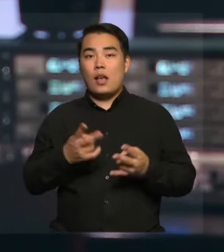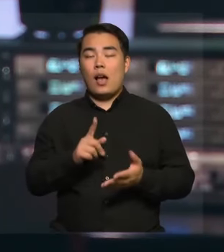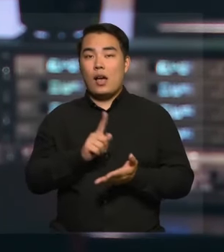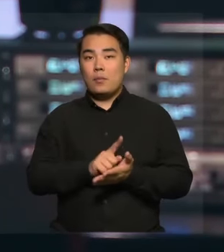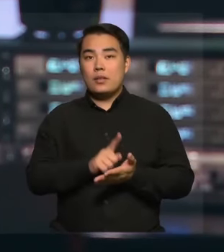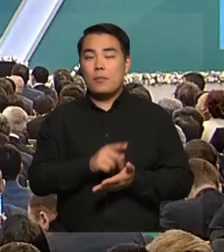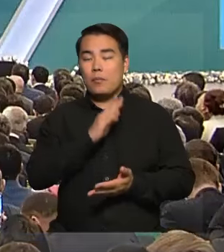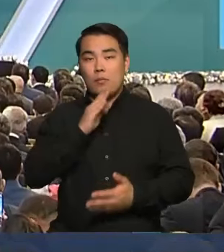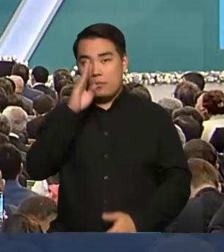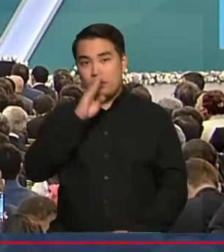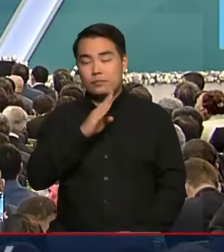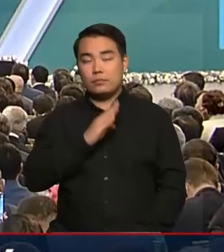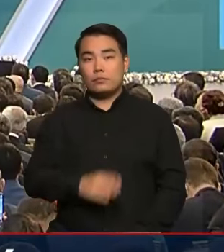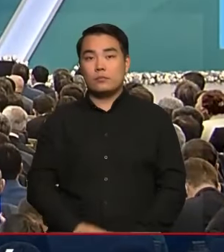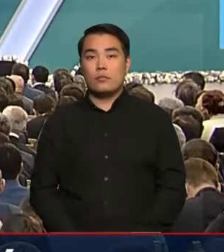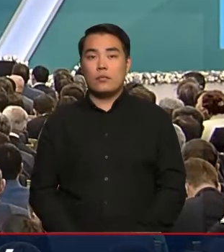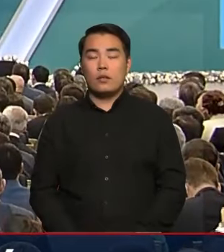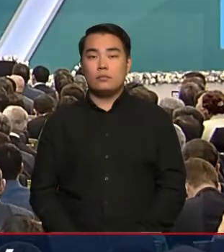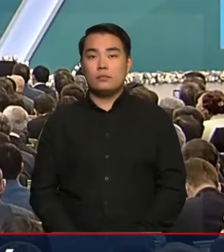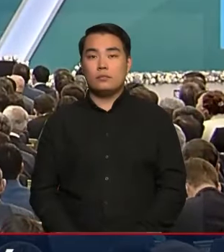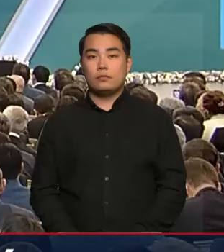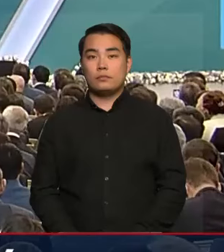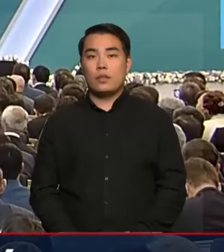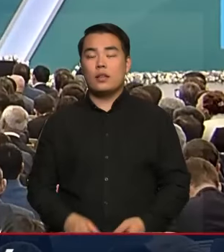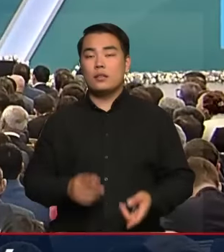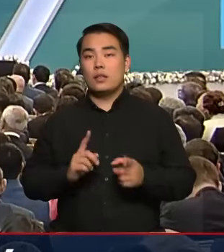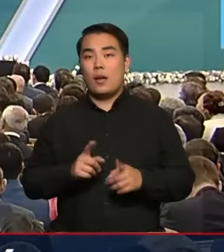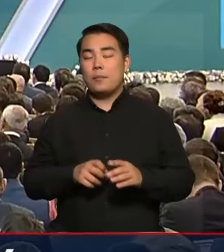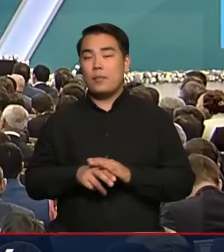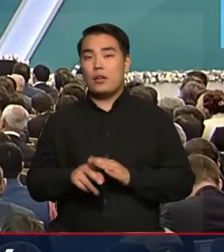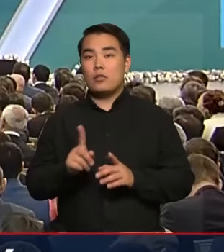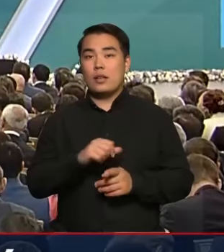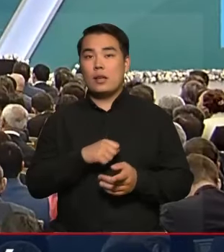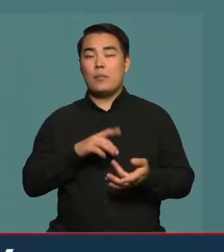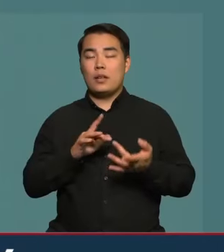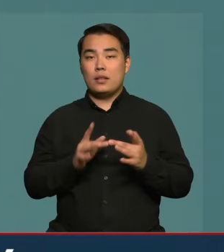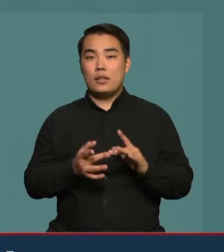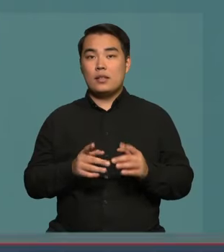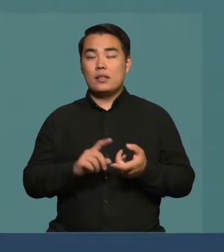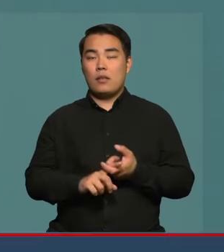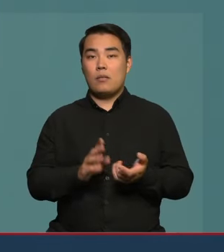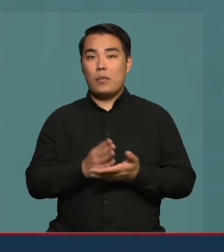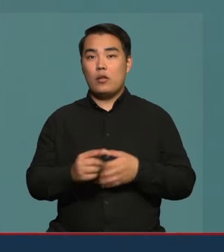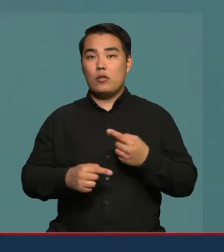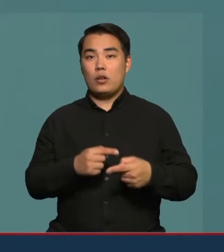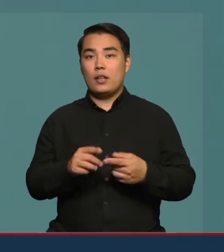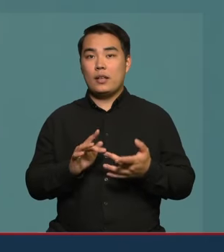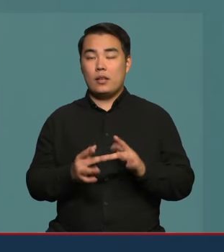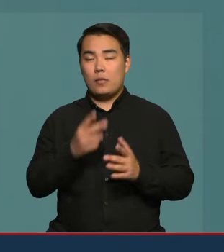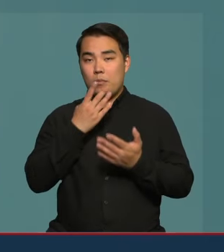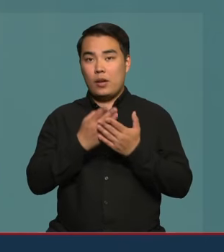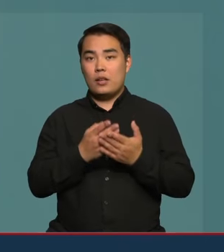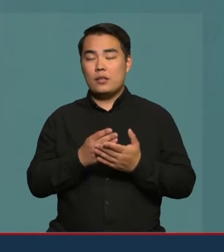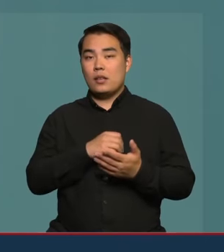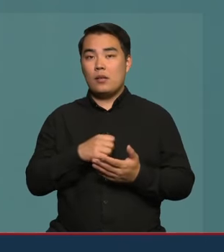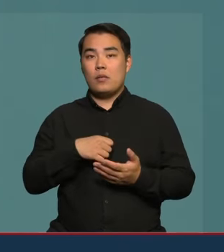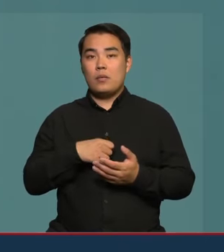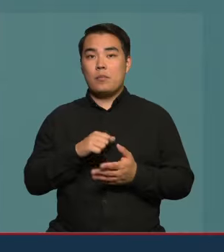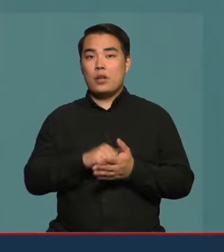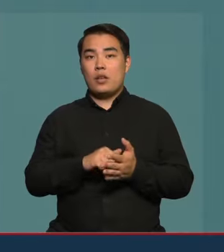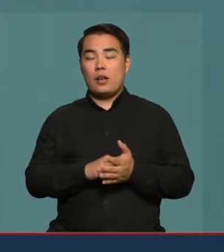президент. Настоящим бедствием становится растущая цифровая зависимость наших детей. Ұрпақтың цифрлық дүниелерге тәуелді болуы